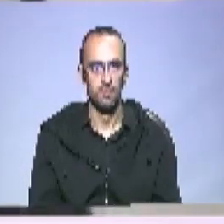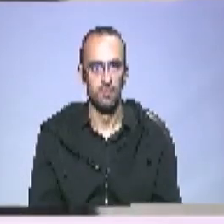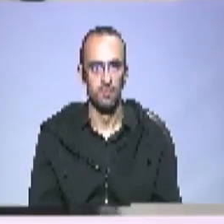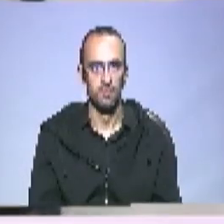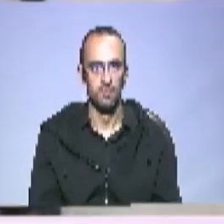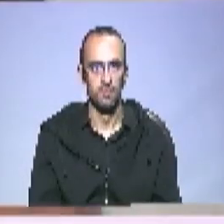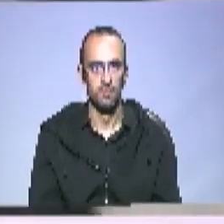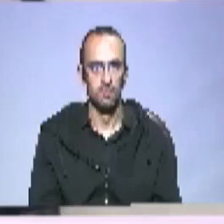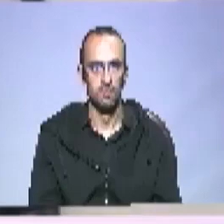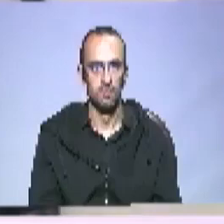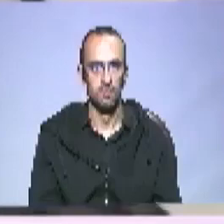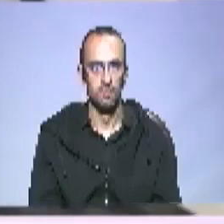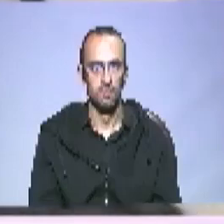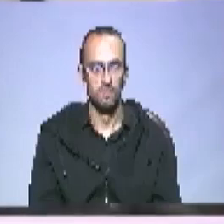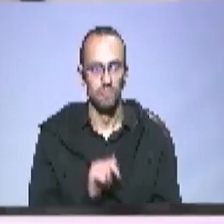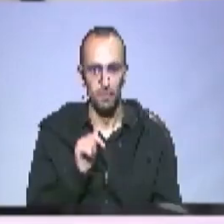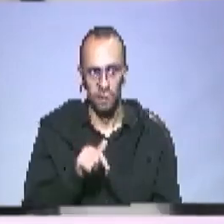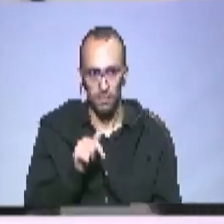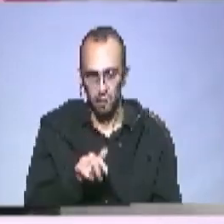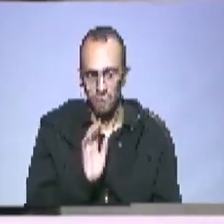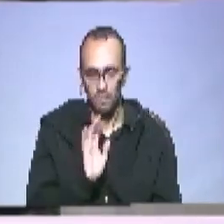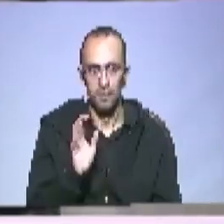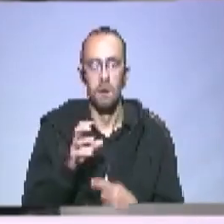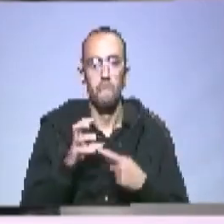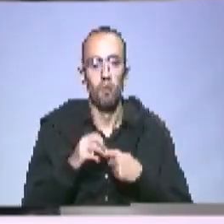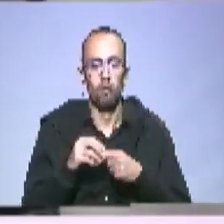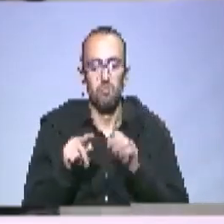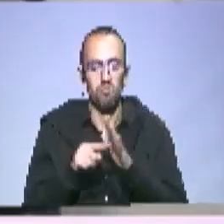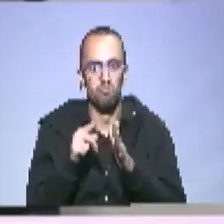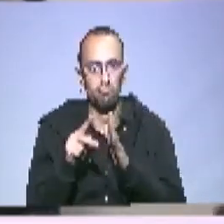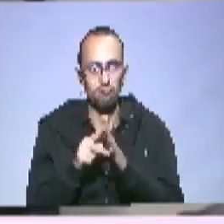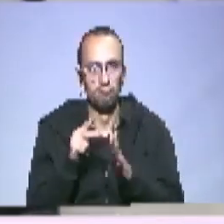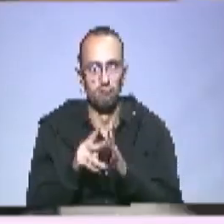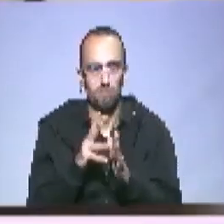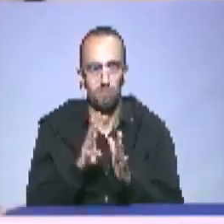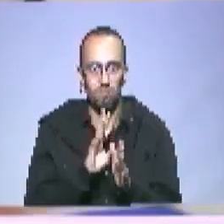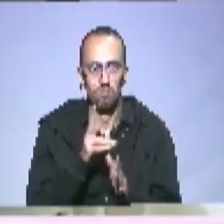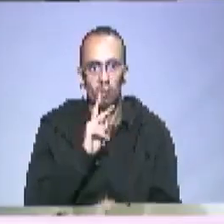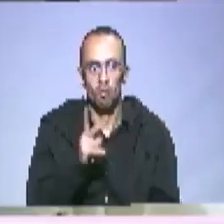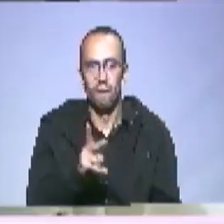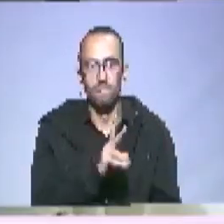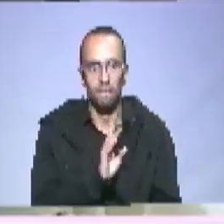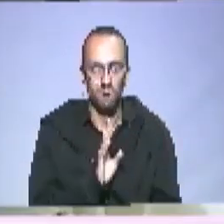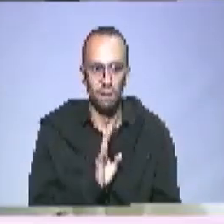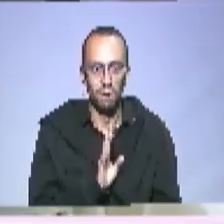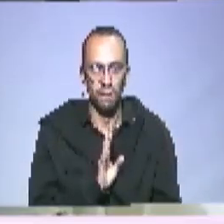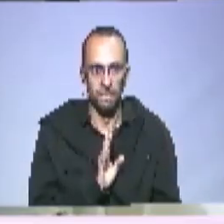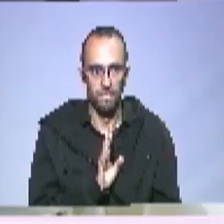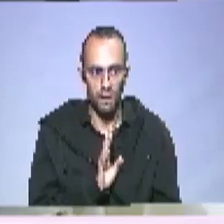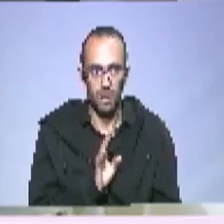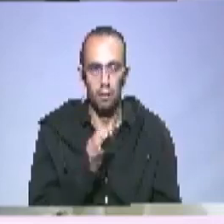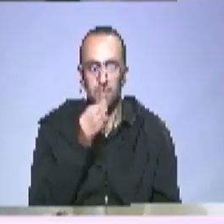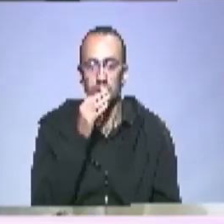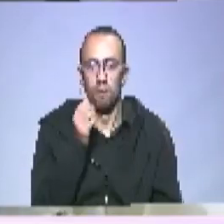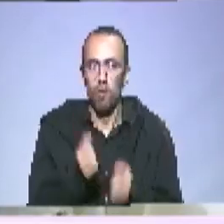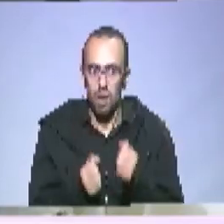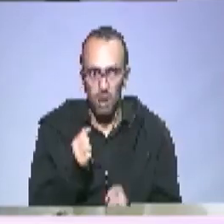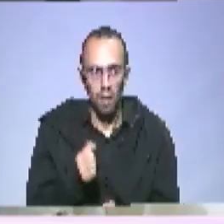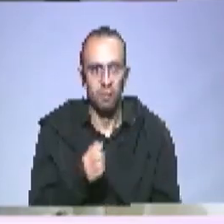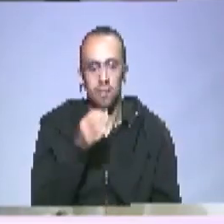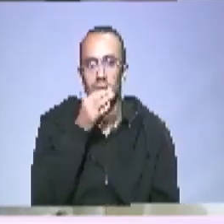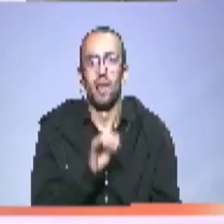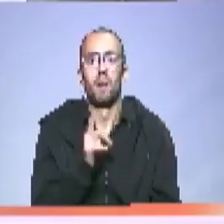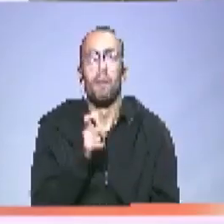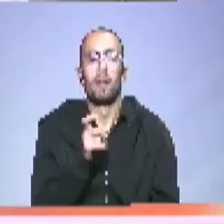حلو قوي يا شيف. الشيف النهارده استخدم المشروم في اكتر من حاجه بطرق مختلفه تماما، يعني عامل المشروم في الملوخيه زي